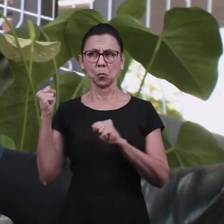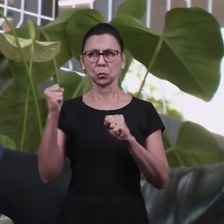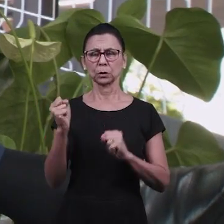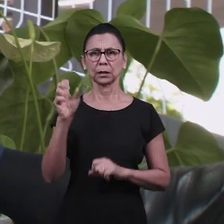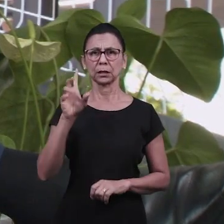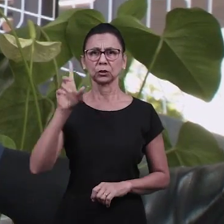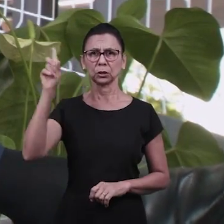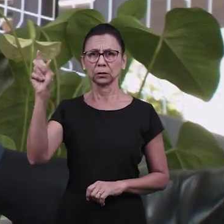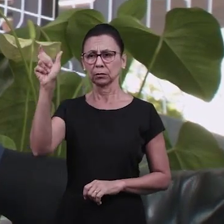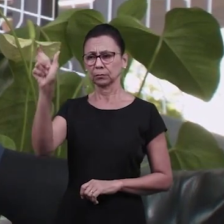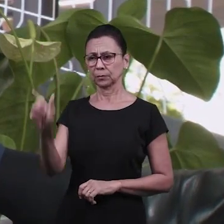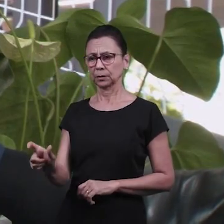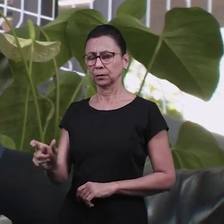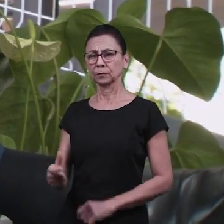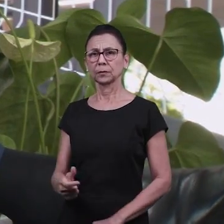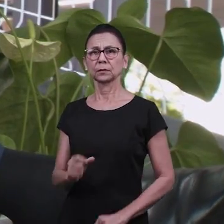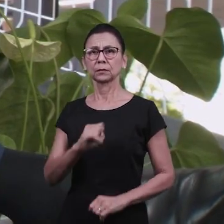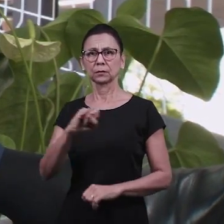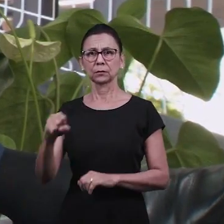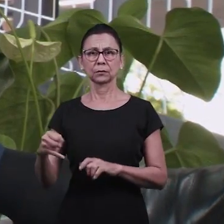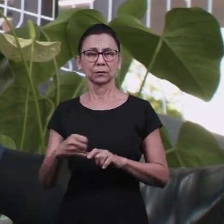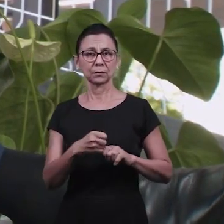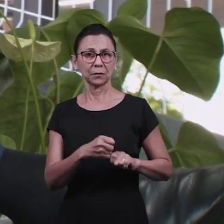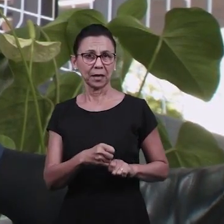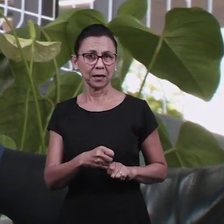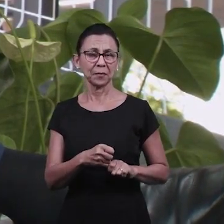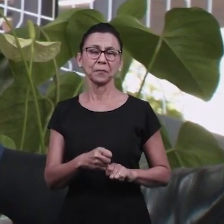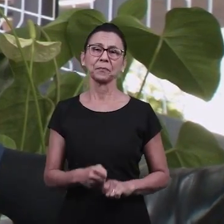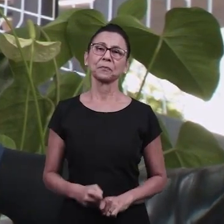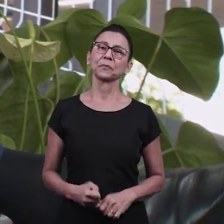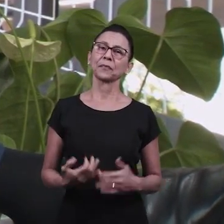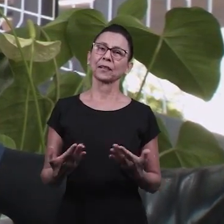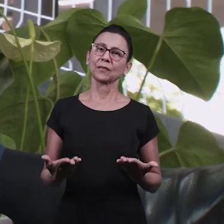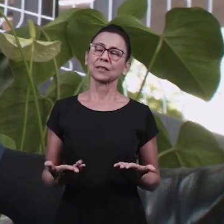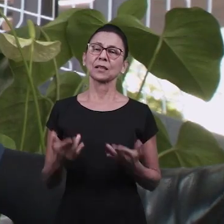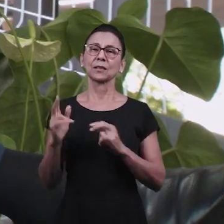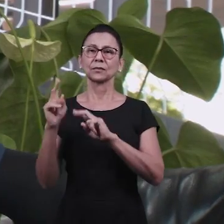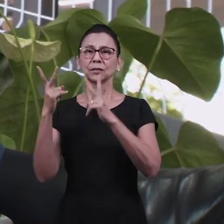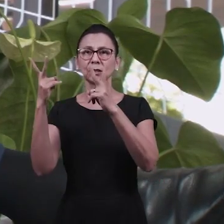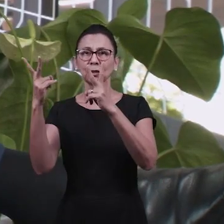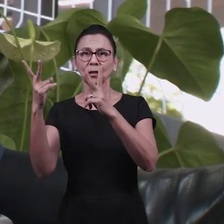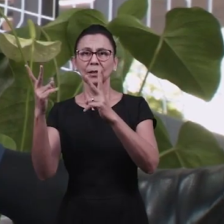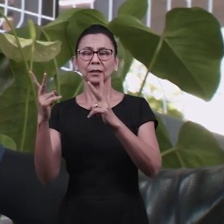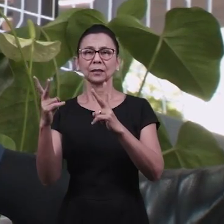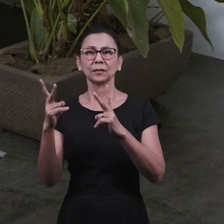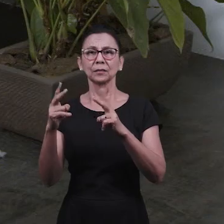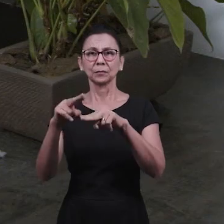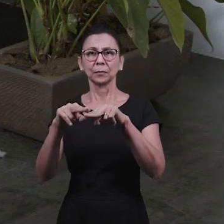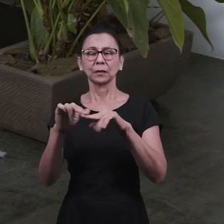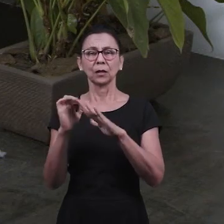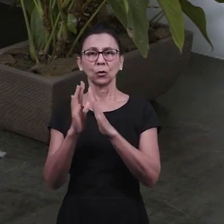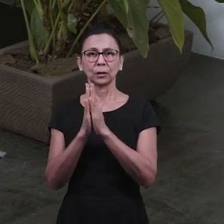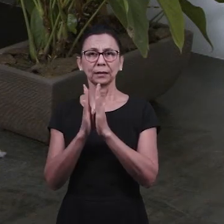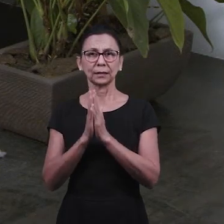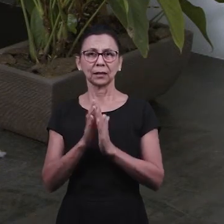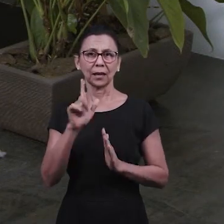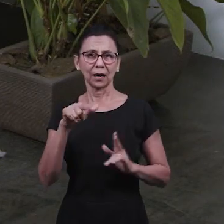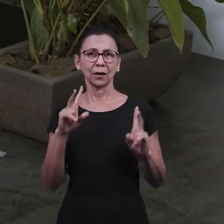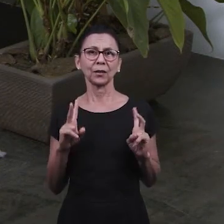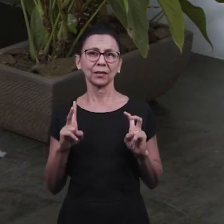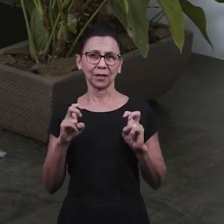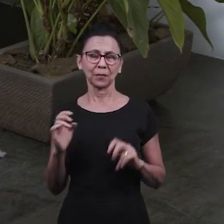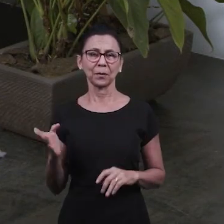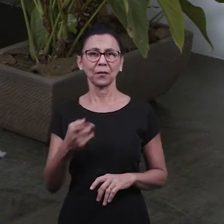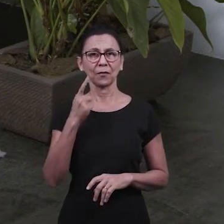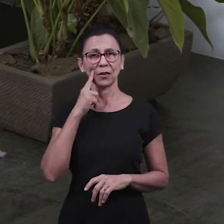de Dieu dans la vie de Josué, parlera sur la victoire à travers la prière. Regardez maintenant le